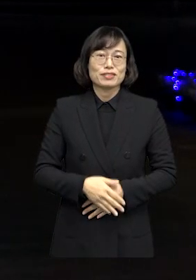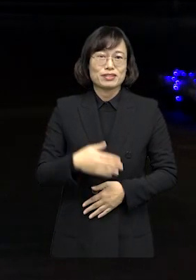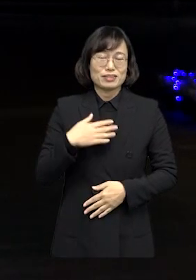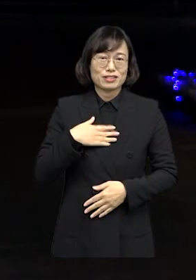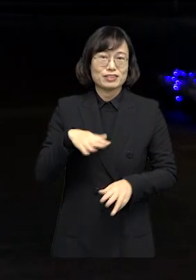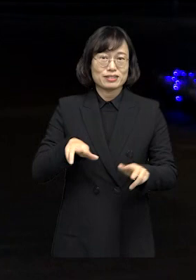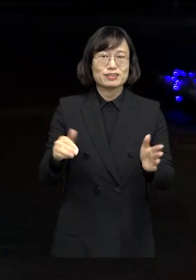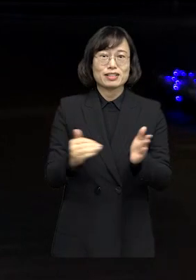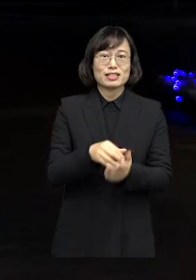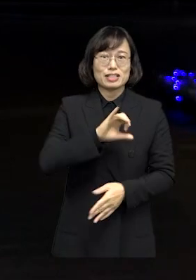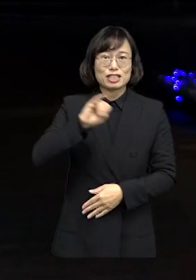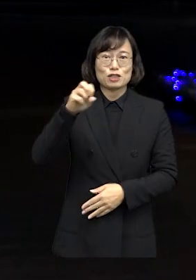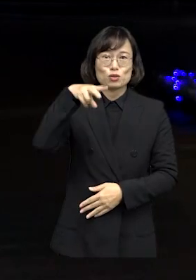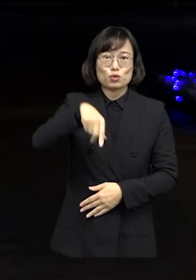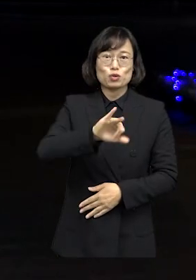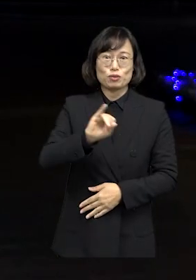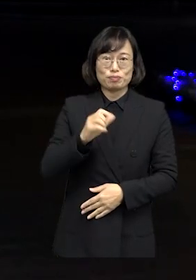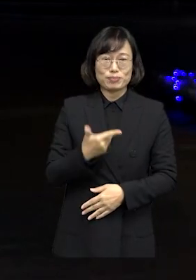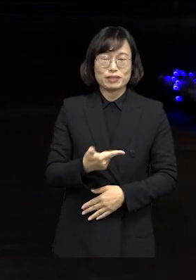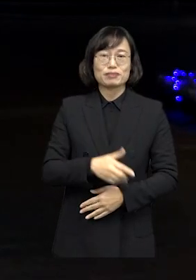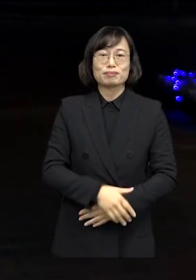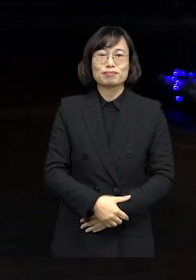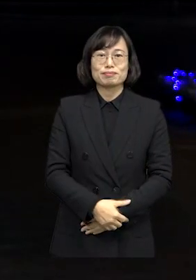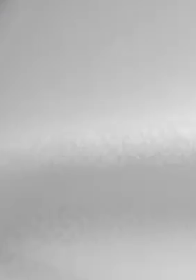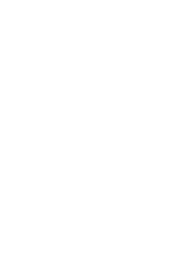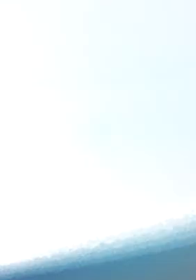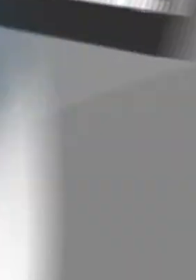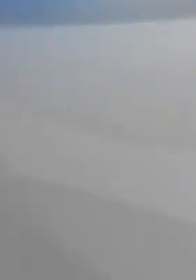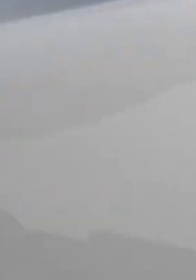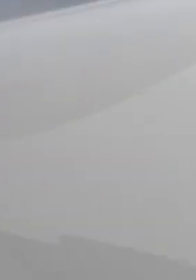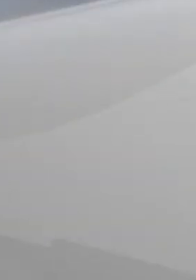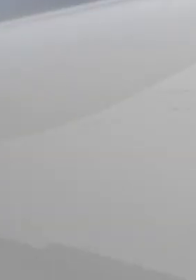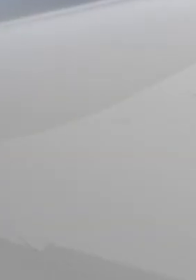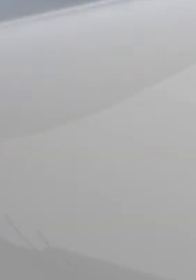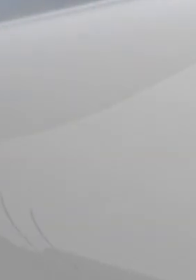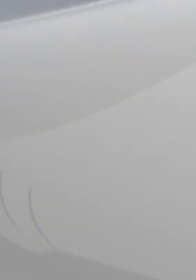지금까지 이슈연구소에서 이수빈이었습니다.